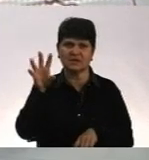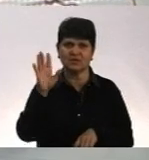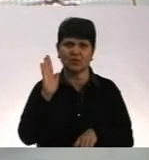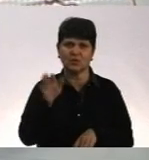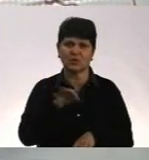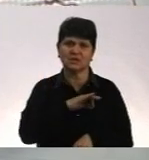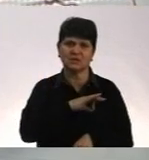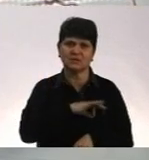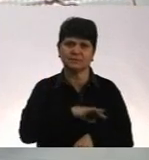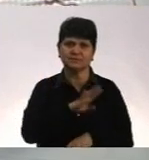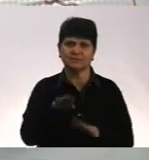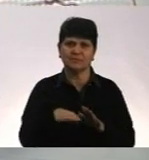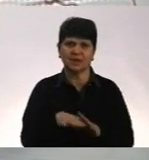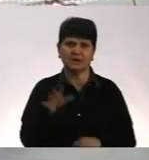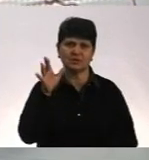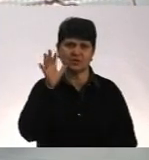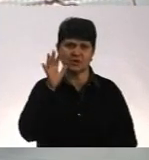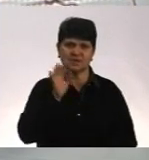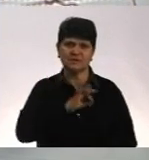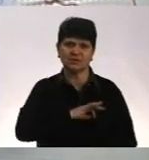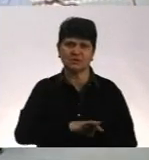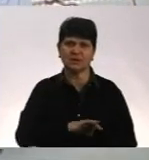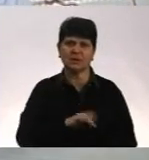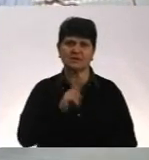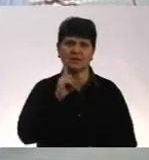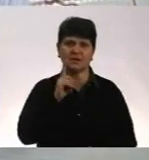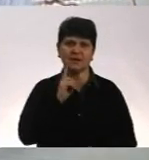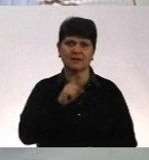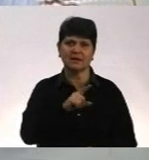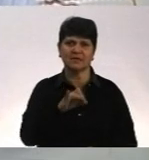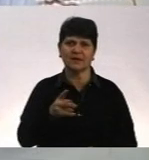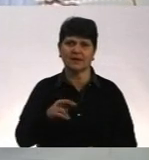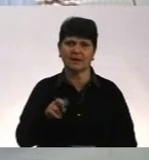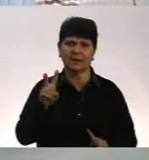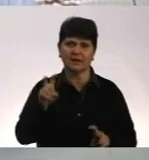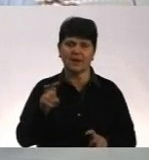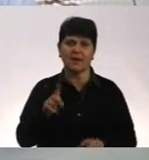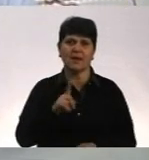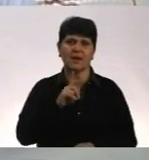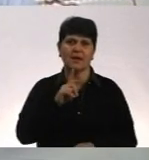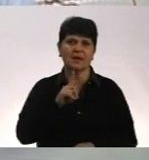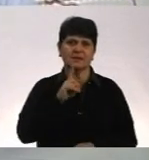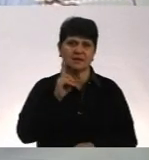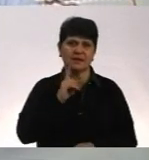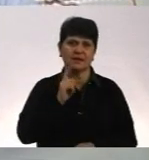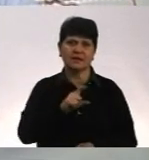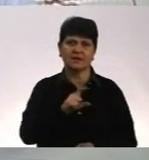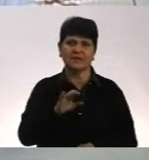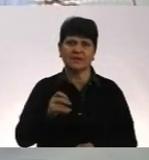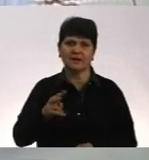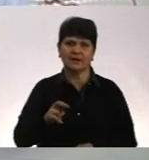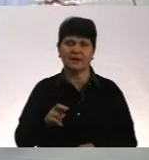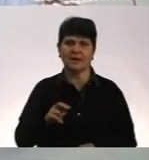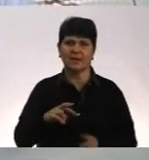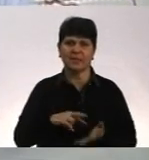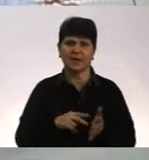час використання зеленої хвилі. Угу. Тобто зелена хвиля передбачає, що на усіх перехрестях тривалість циклу